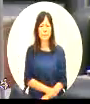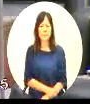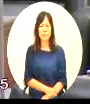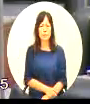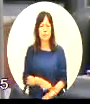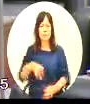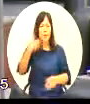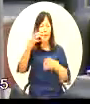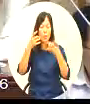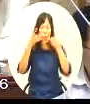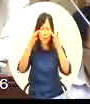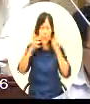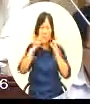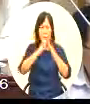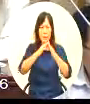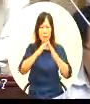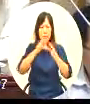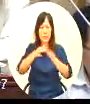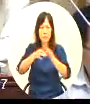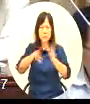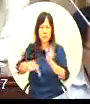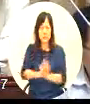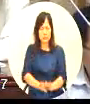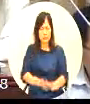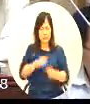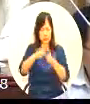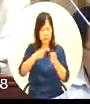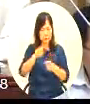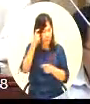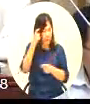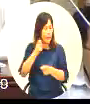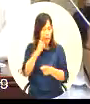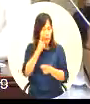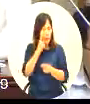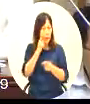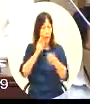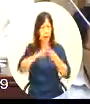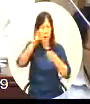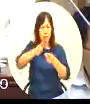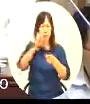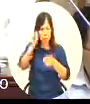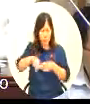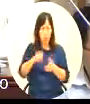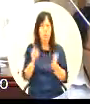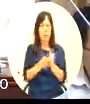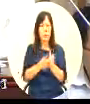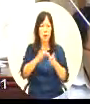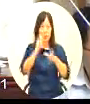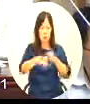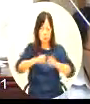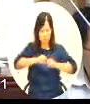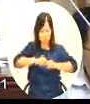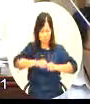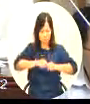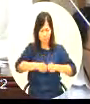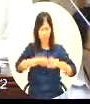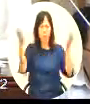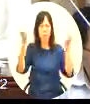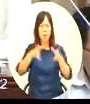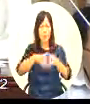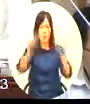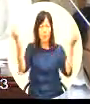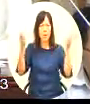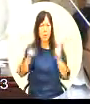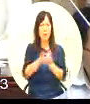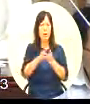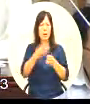们果菜市场在今年很不容易的，我们董事已经通过公司解散，那么我们预计在六月底